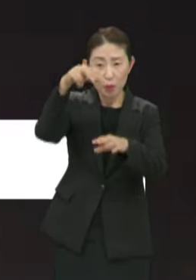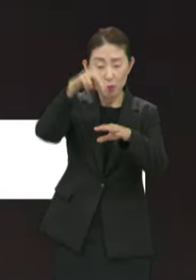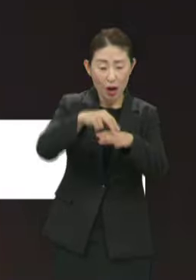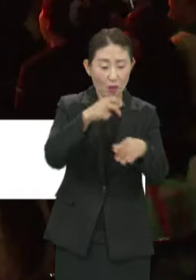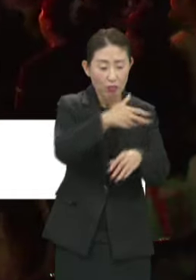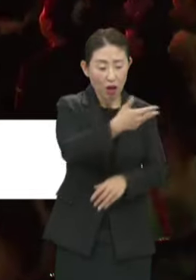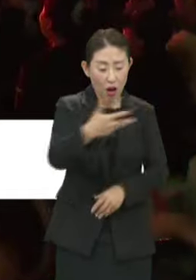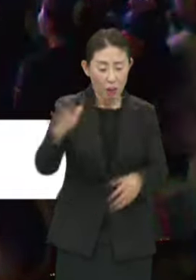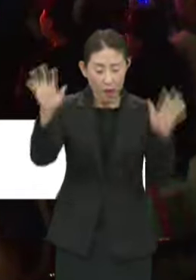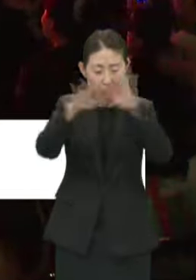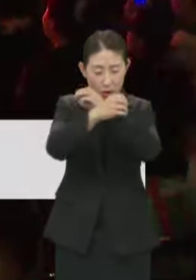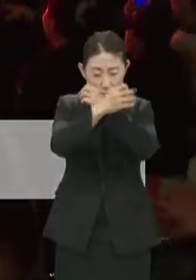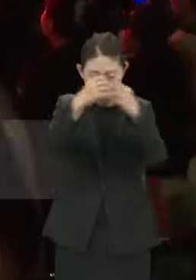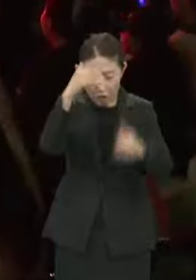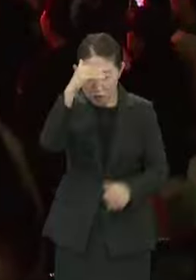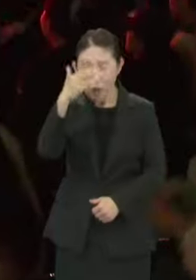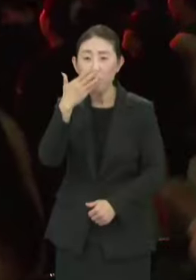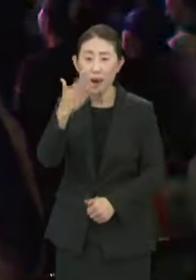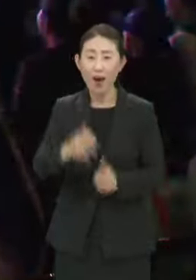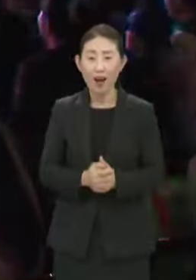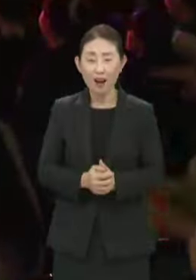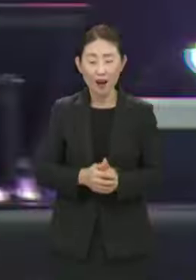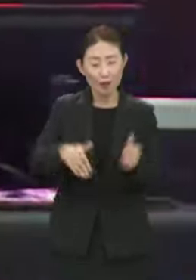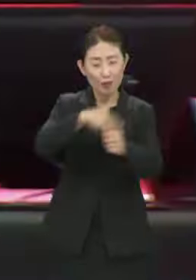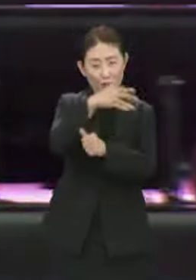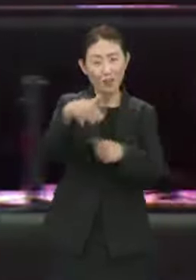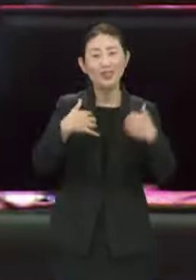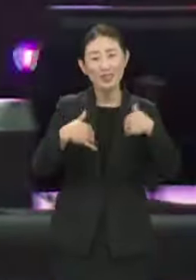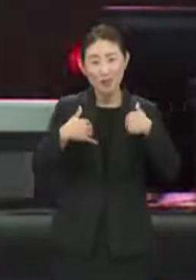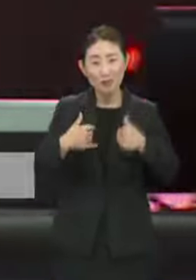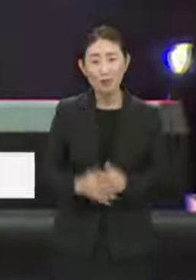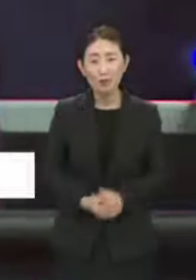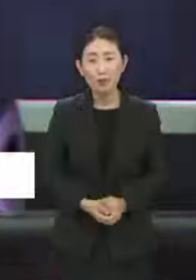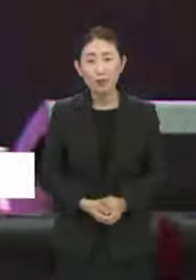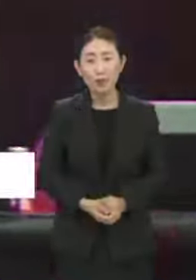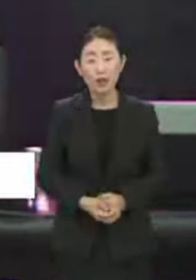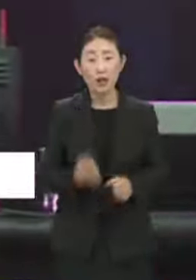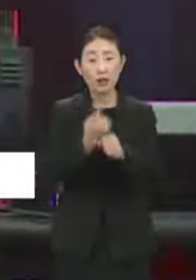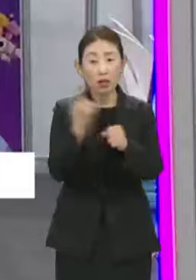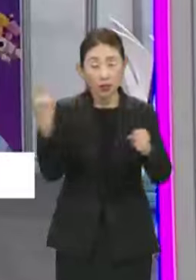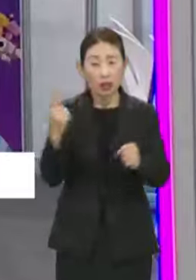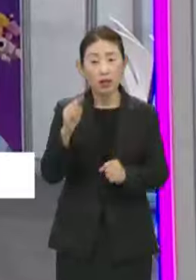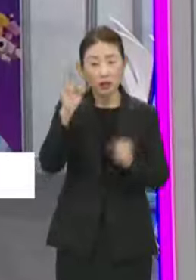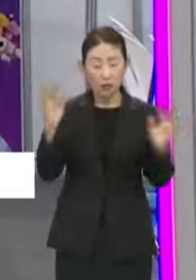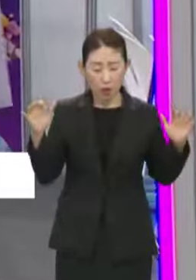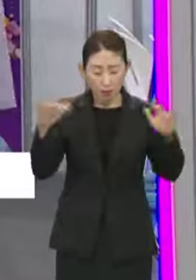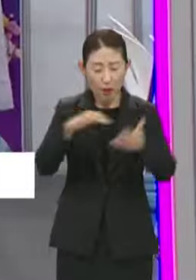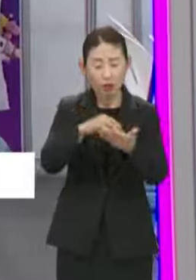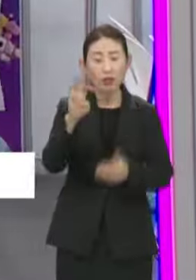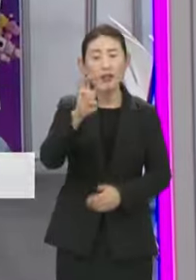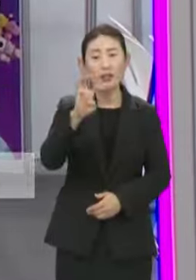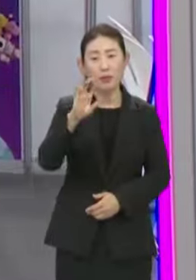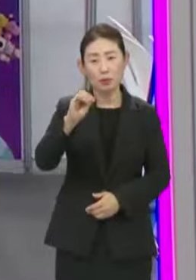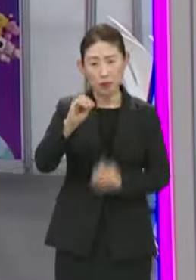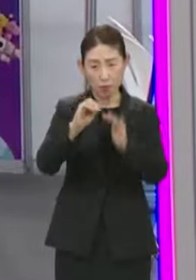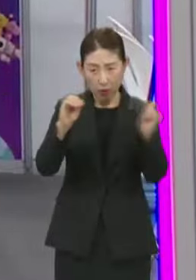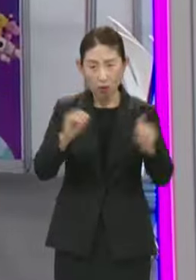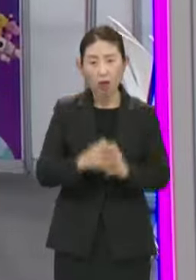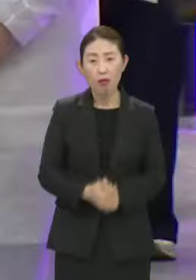수 있는 행사도 함께 열려 축제의 분위기를 더하게 됩니다. 지난해 사흘간 30만 명이 찾아 일평균